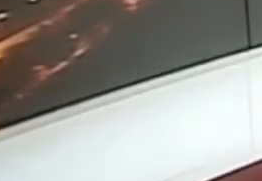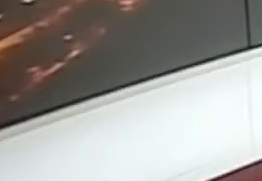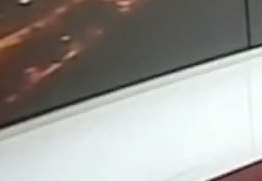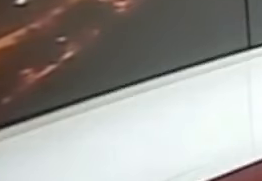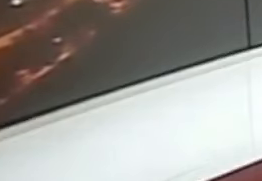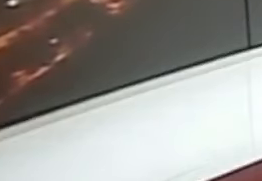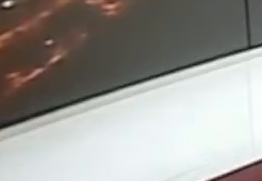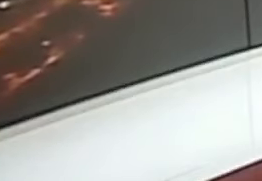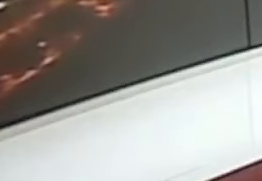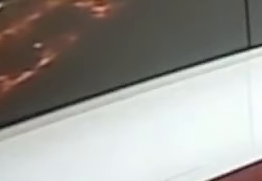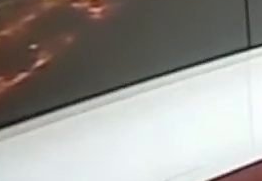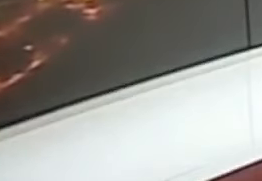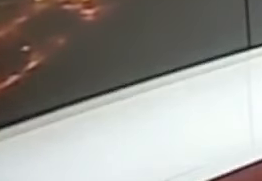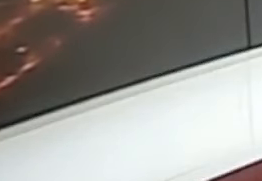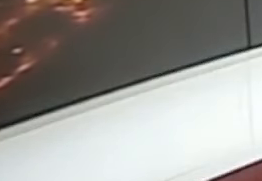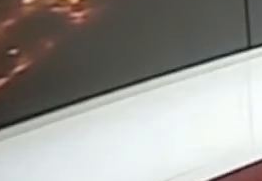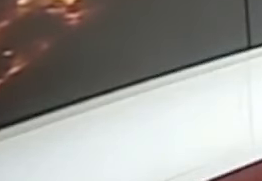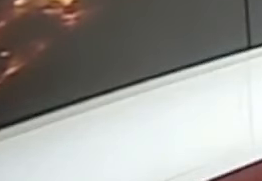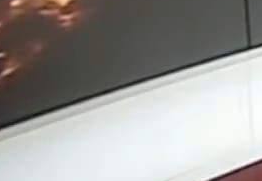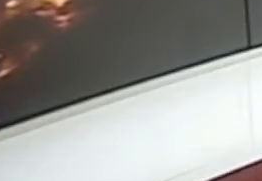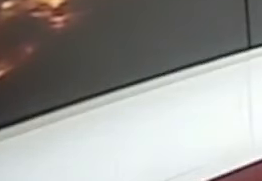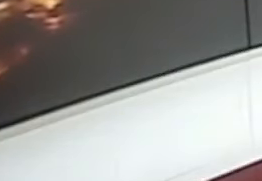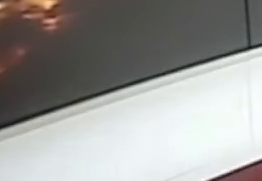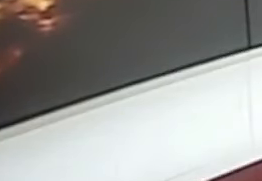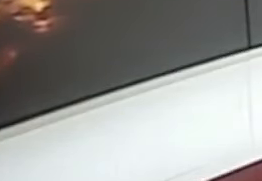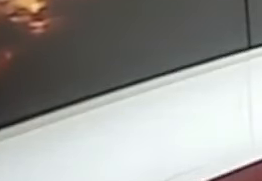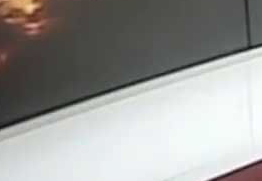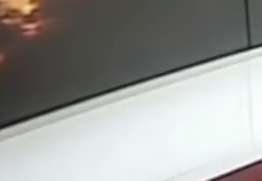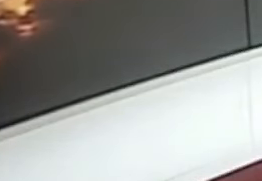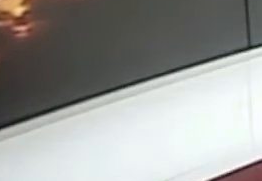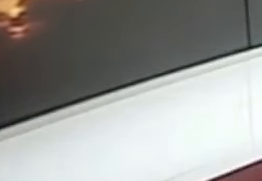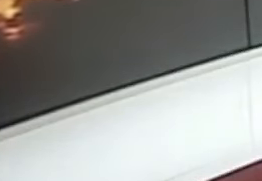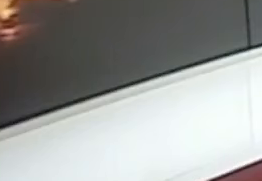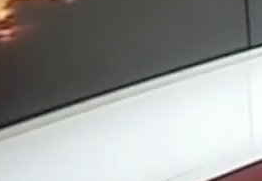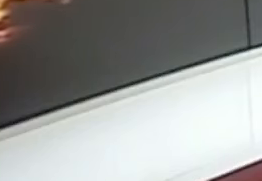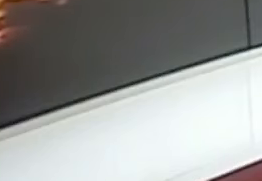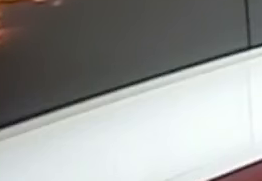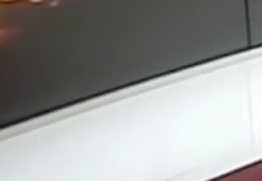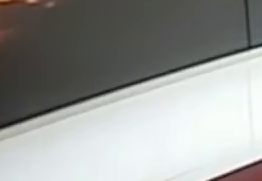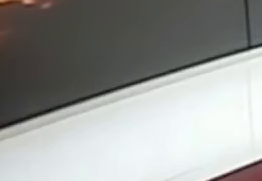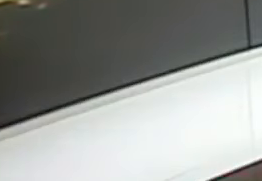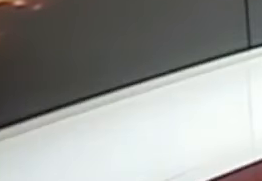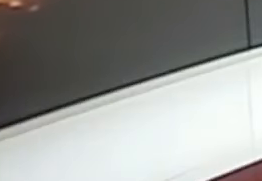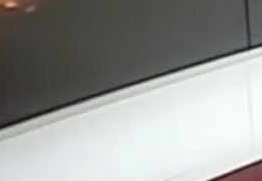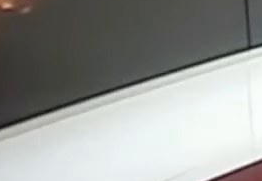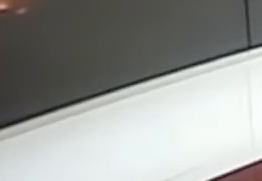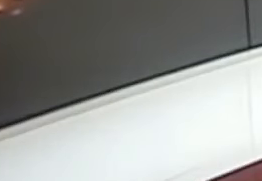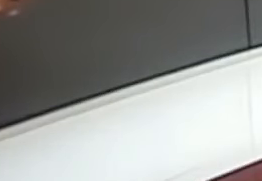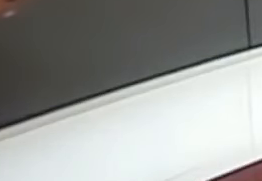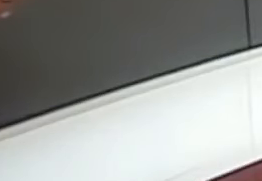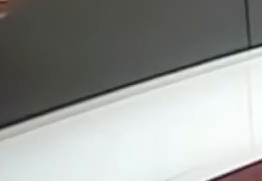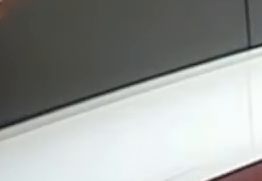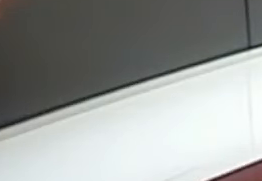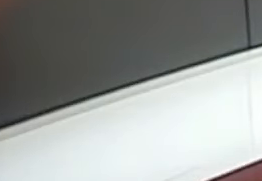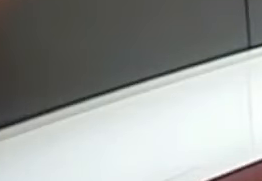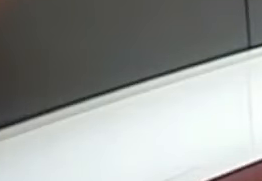البحري، دافئ على السواحل الشمالية، شديد الحرارة على جنوب سيناء وجنوب الصعيد، مائل البرودة على أغلب الأنحاء. معتدل على جنوب